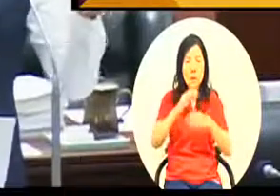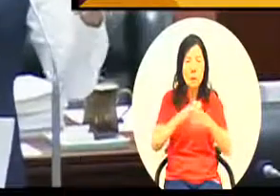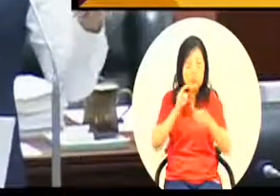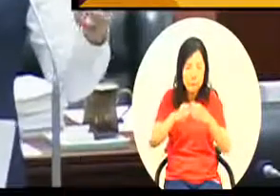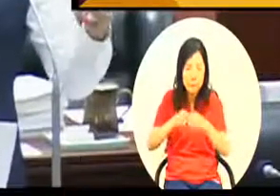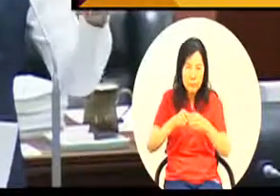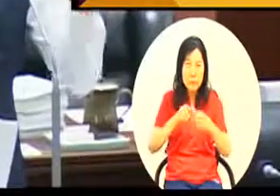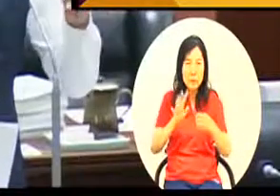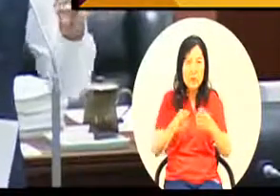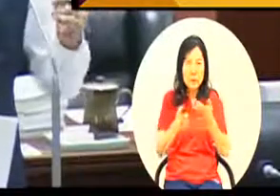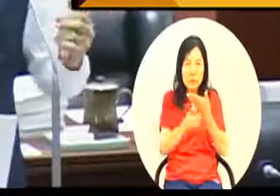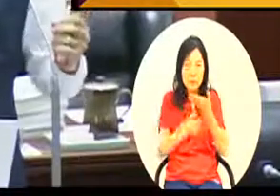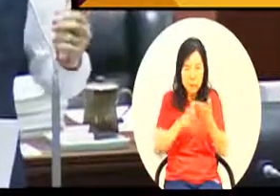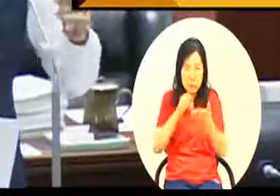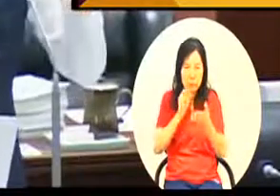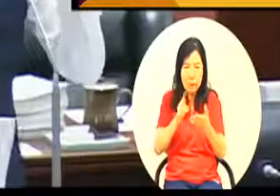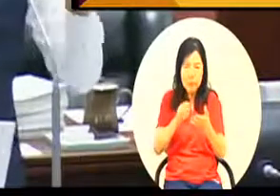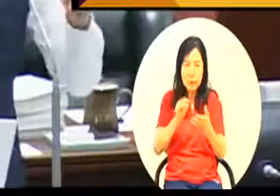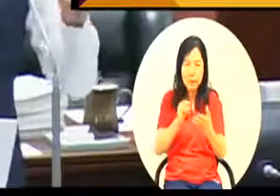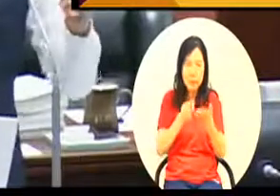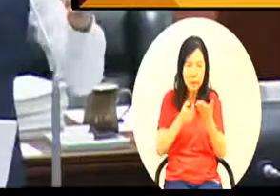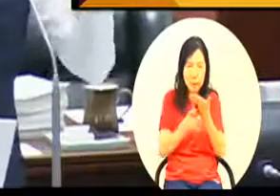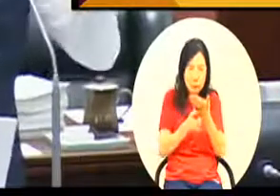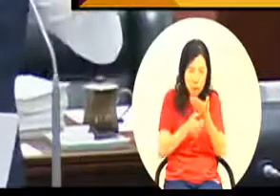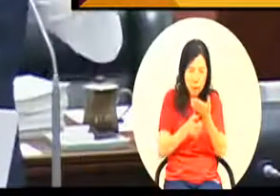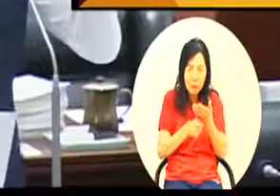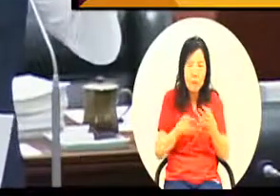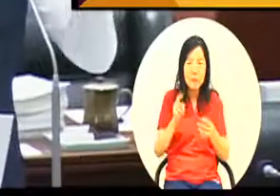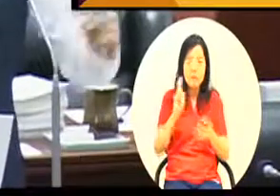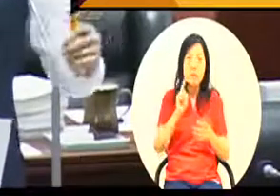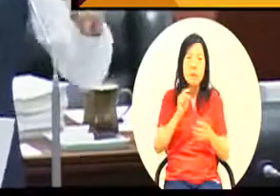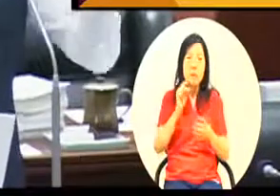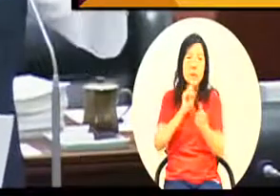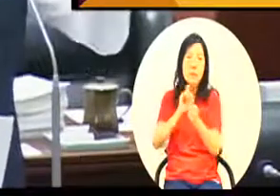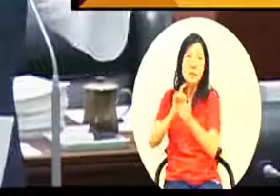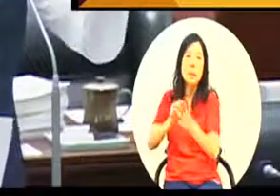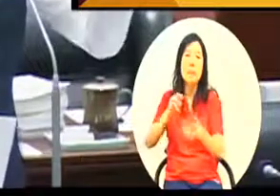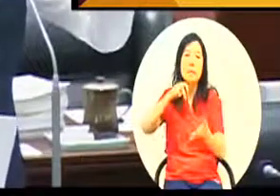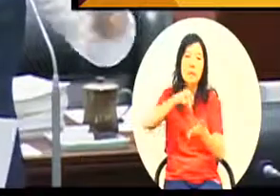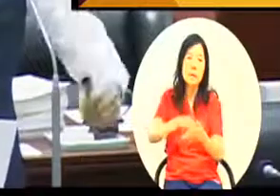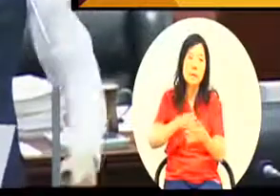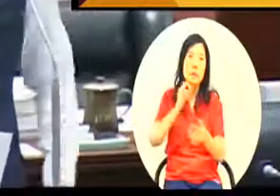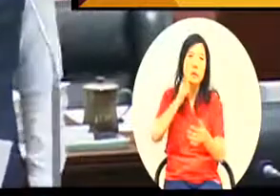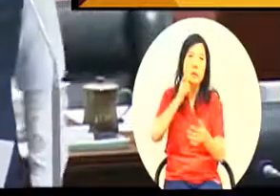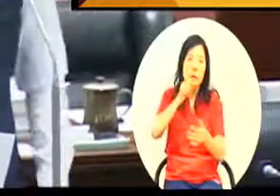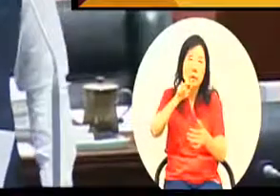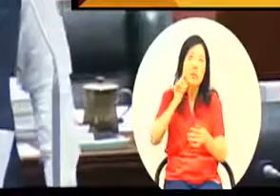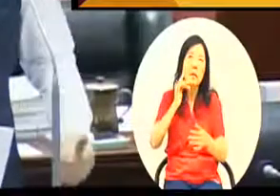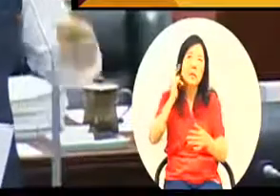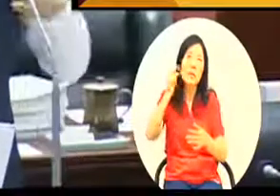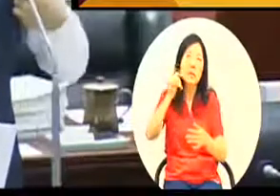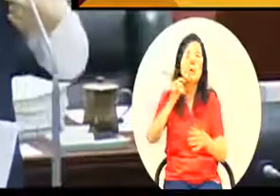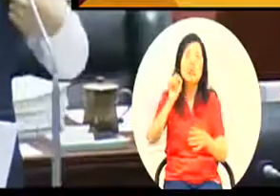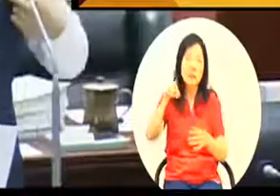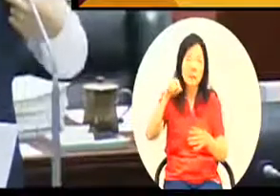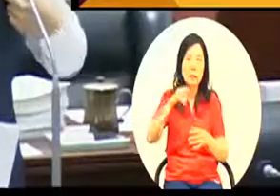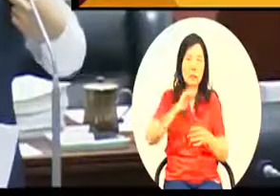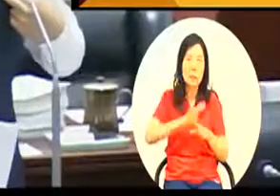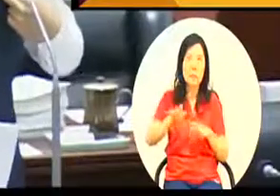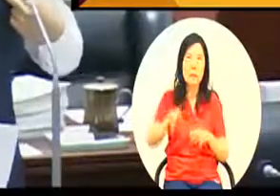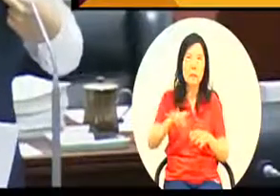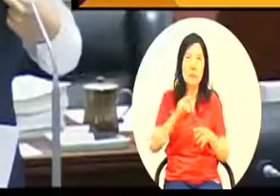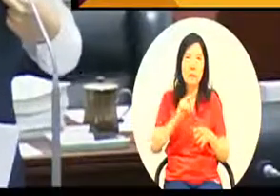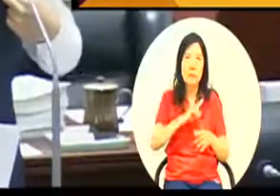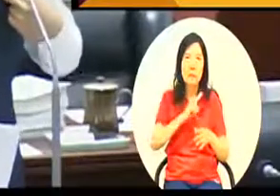一些尾的毒品解他们的瘾，他们什么话他连跪下来叫你爸爸妈妈他都愿意。我自己，这是我亲身经